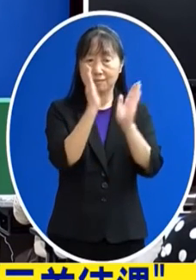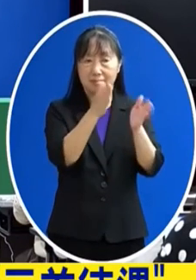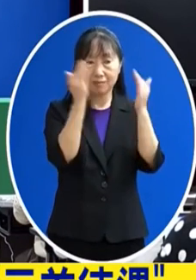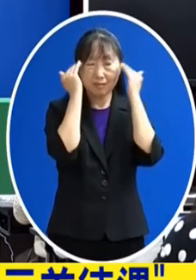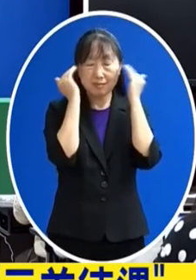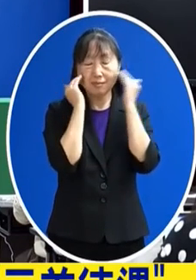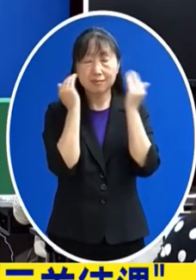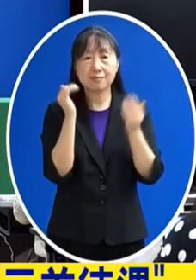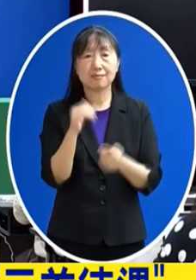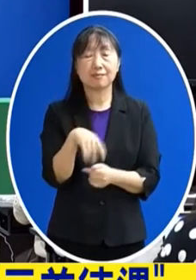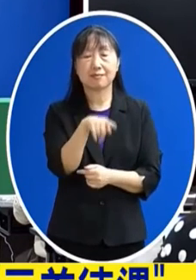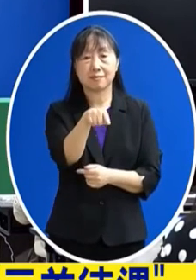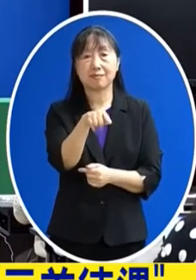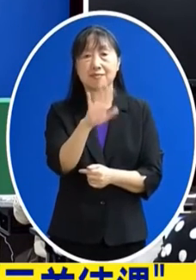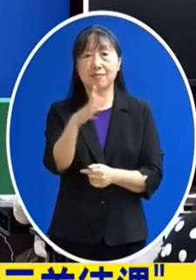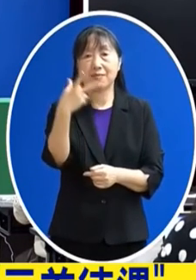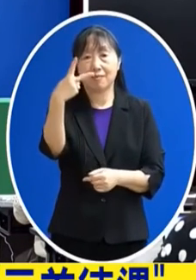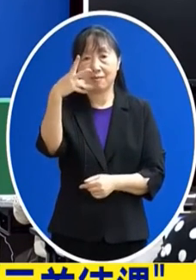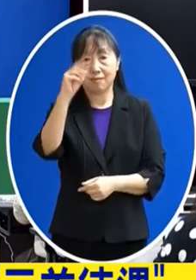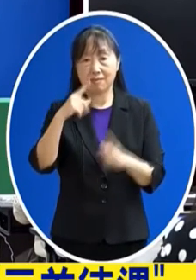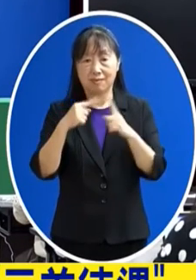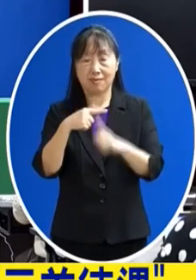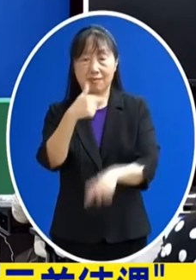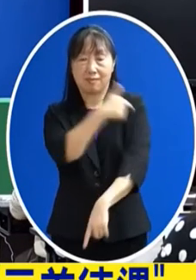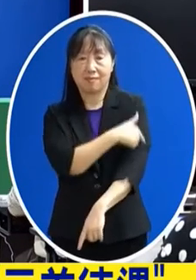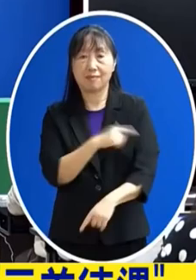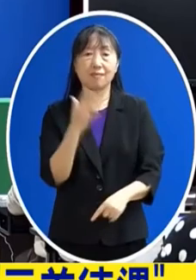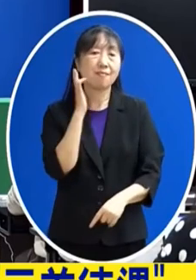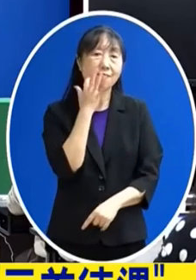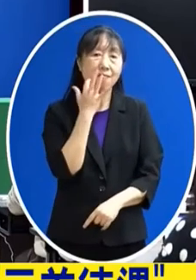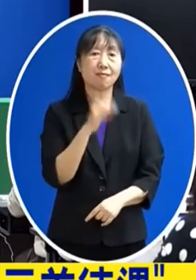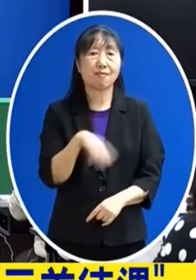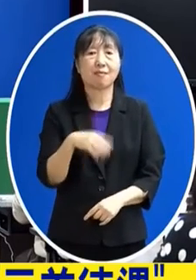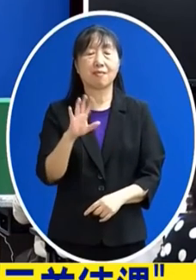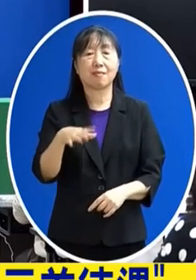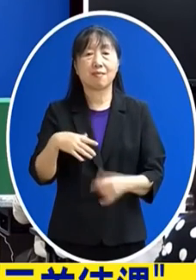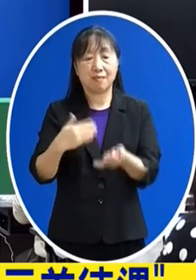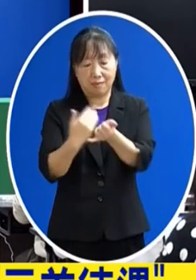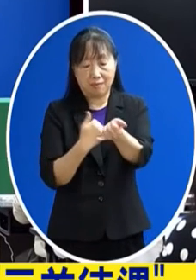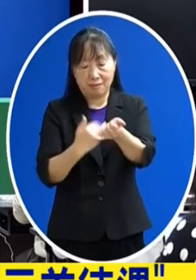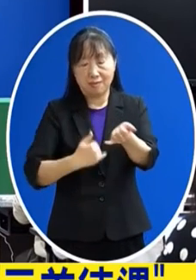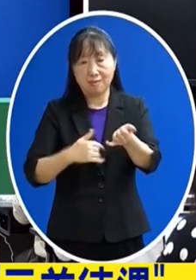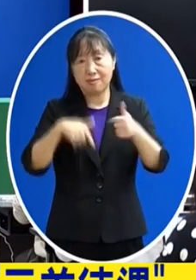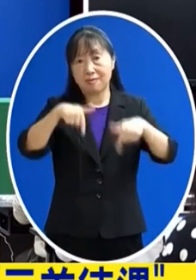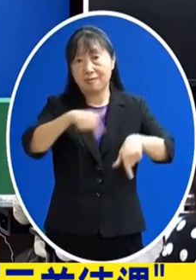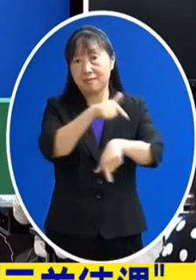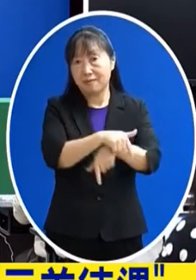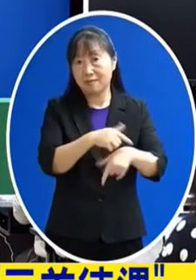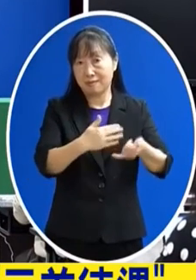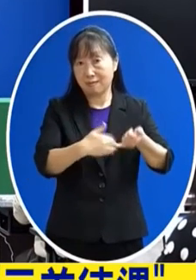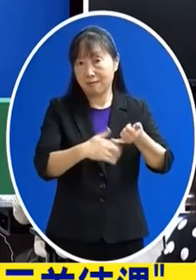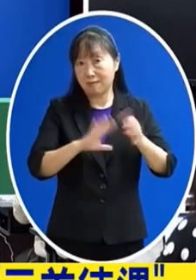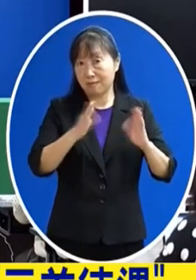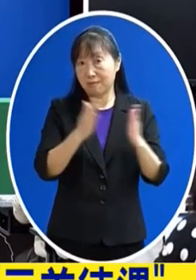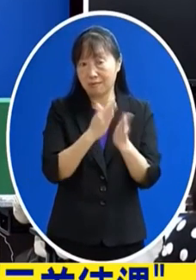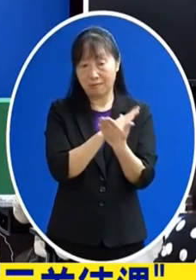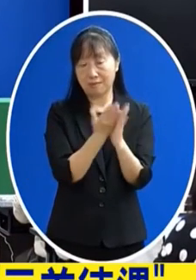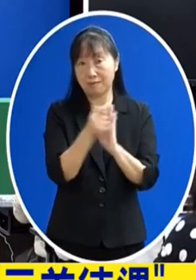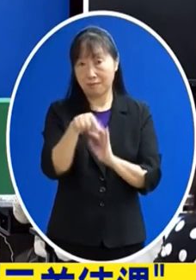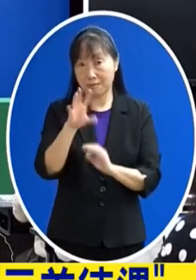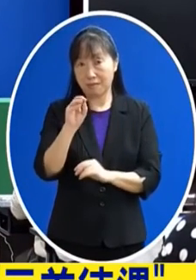或者是已经有2万人接种疫苗的澳门，或者是新南向国家等等，有没有适合的对象呢？